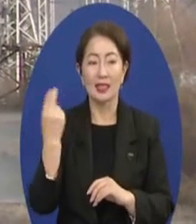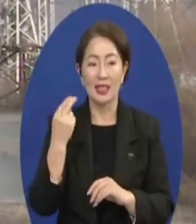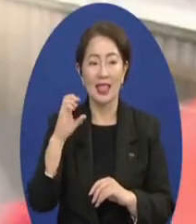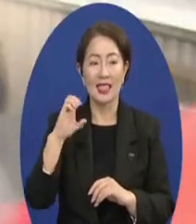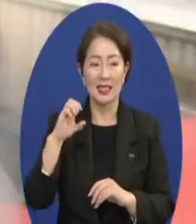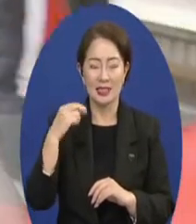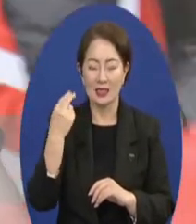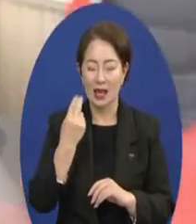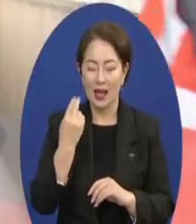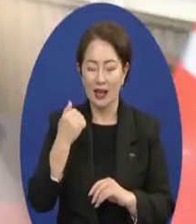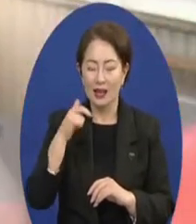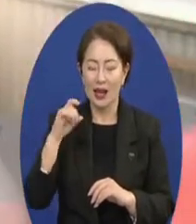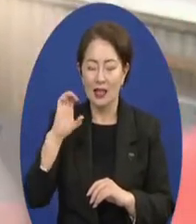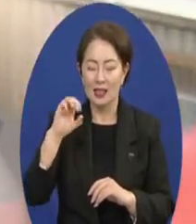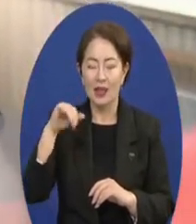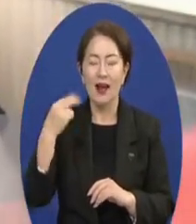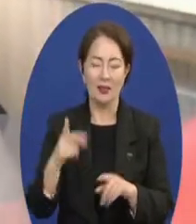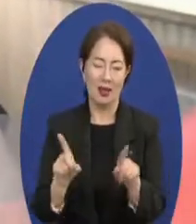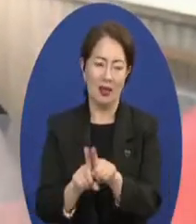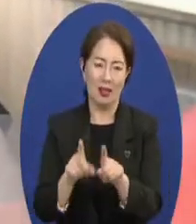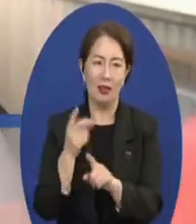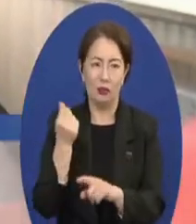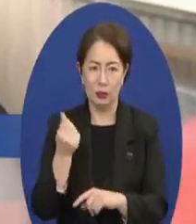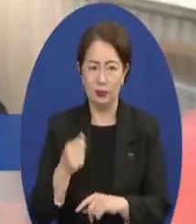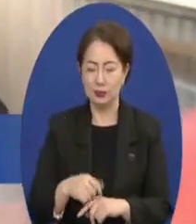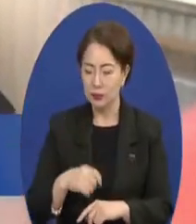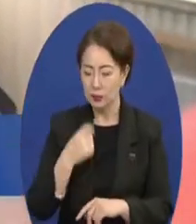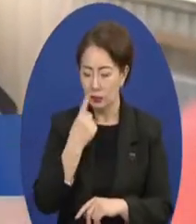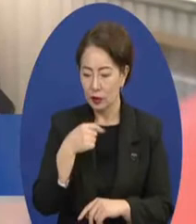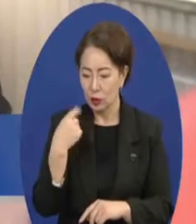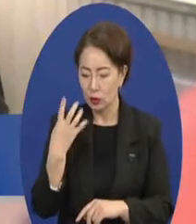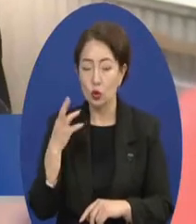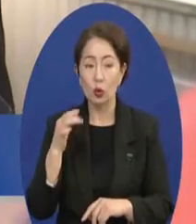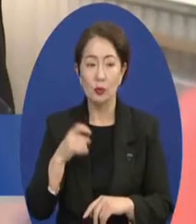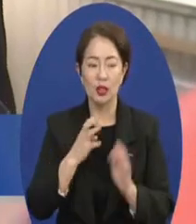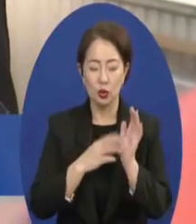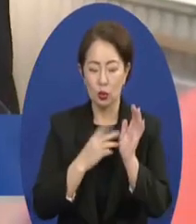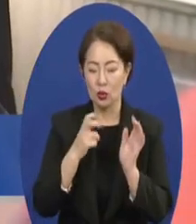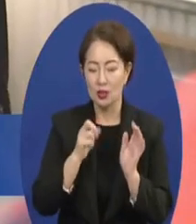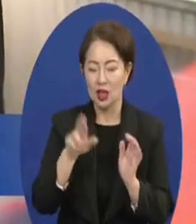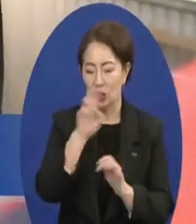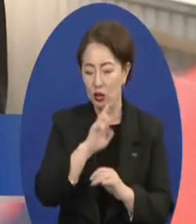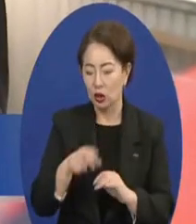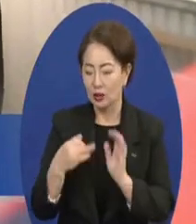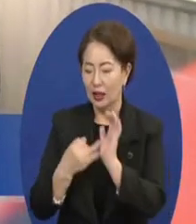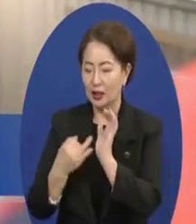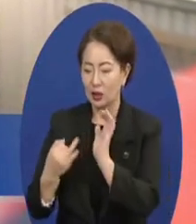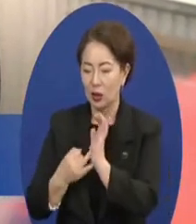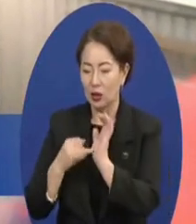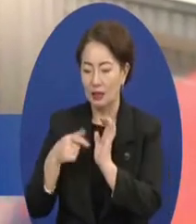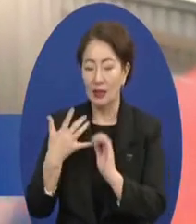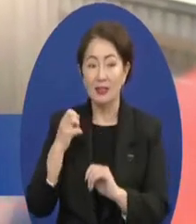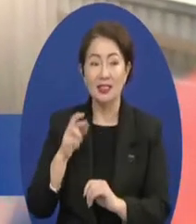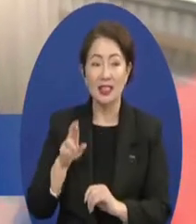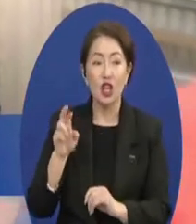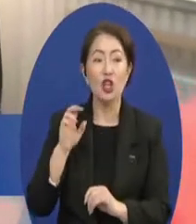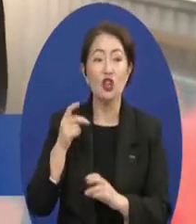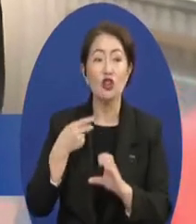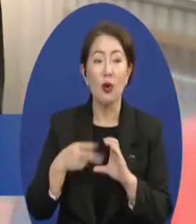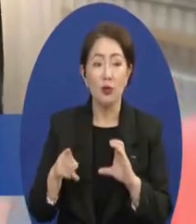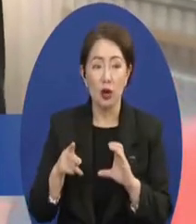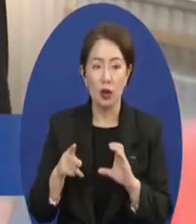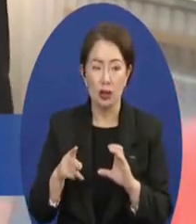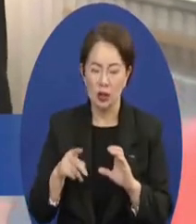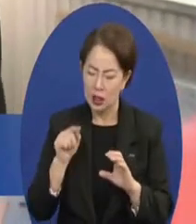байна. 1-с 4 дугаар турбиний 93 сая доллар, 77.5 сая евро гэж ярьж байгаа. Энэ зээлийг